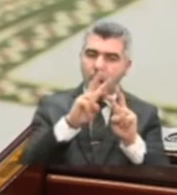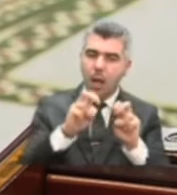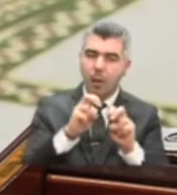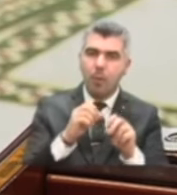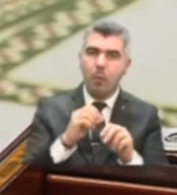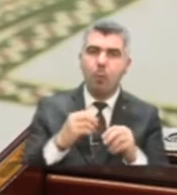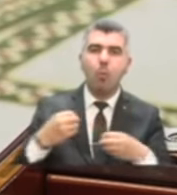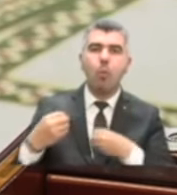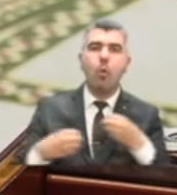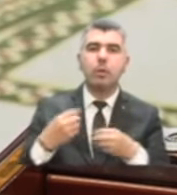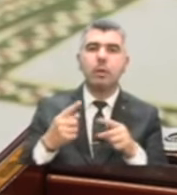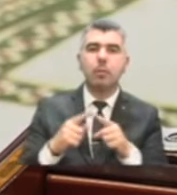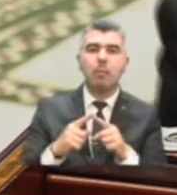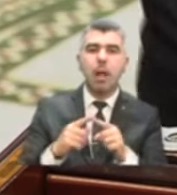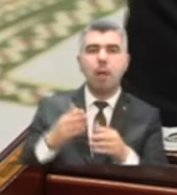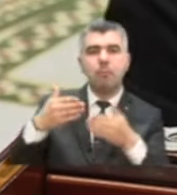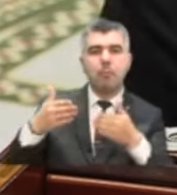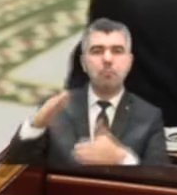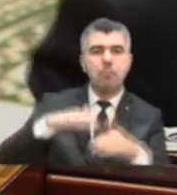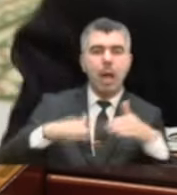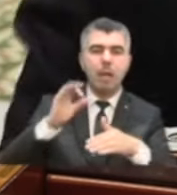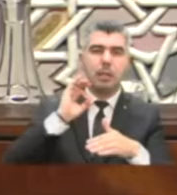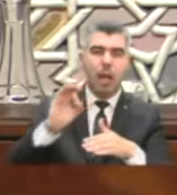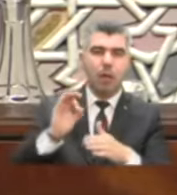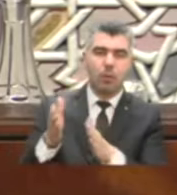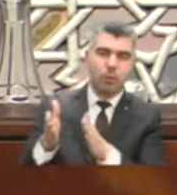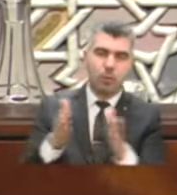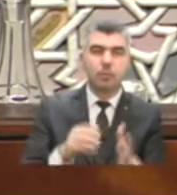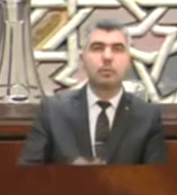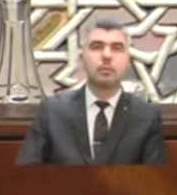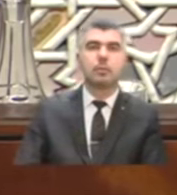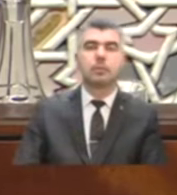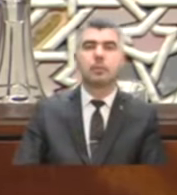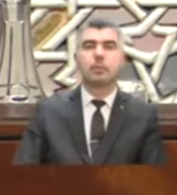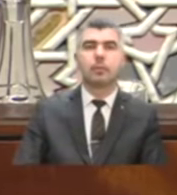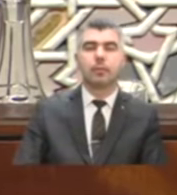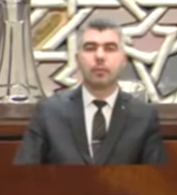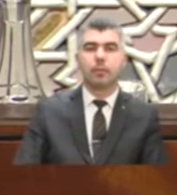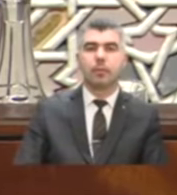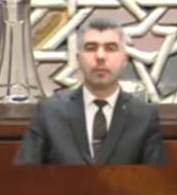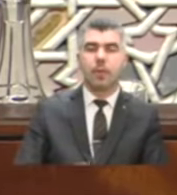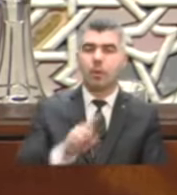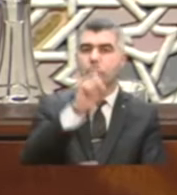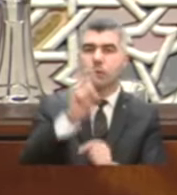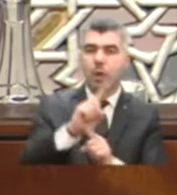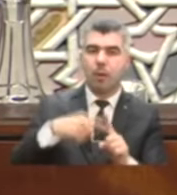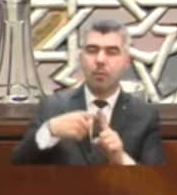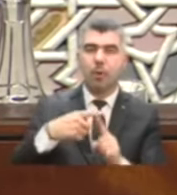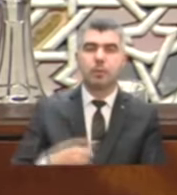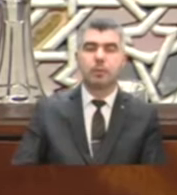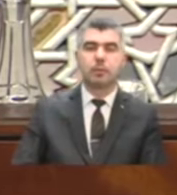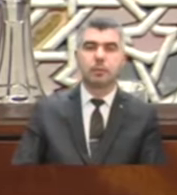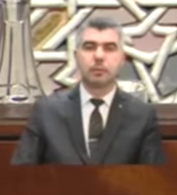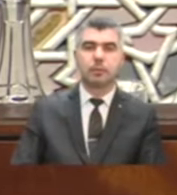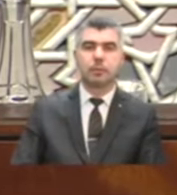مديريه الملاحه التجاريه. وشكرا. تعقيب السيد النائب السي حسن التبي، تفضل.